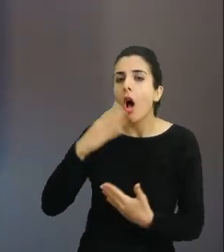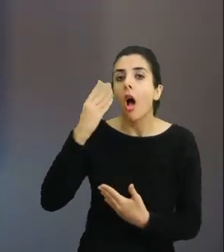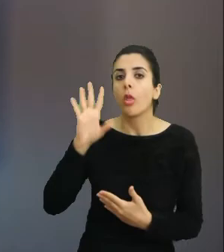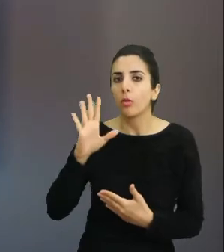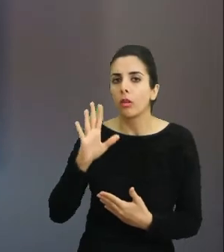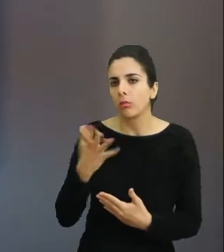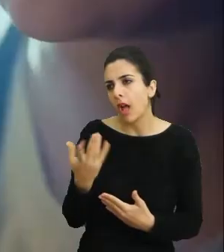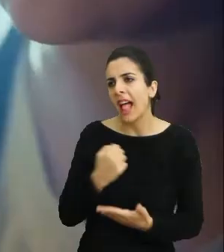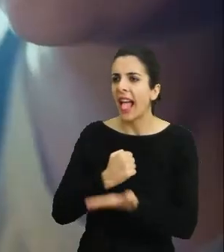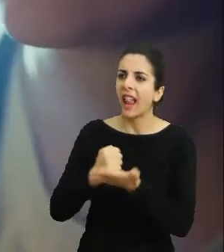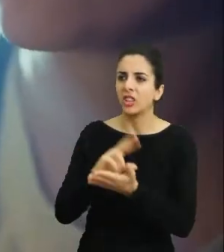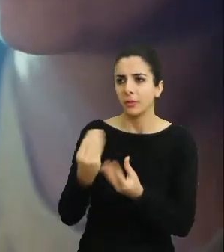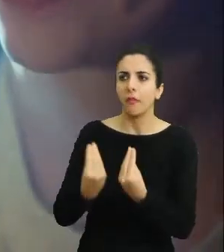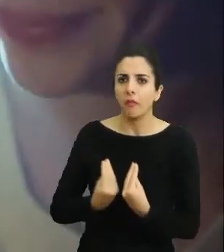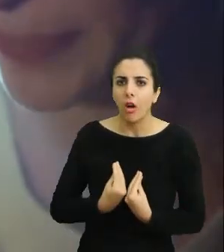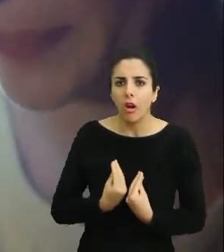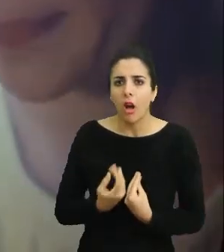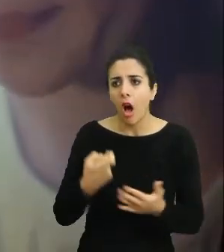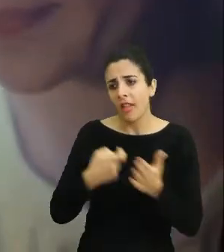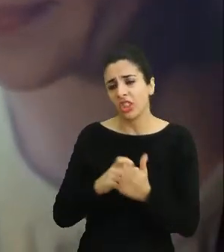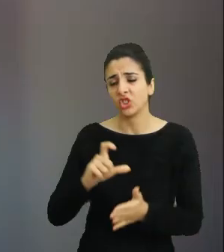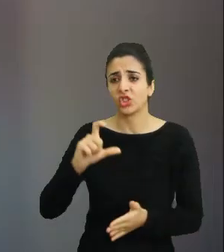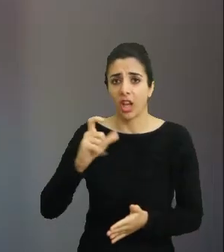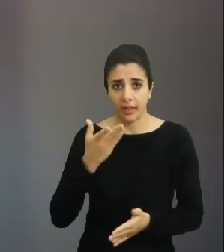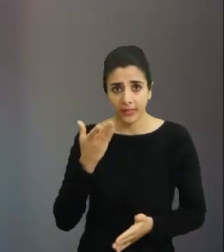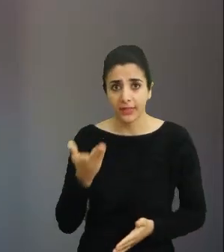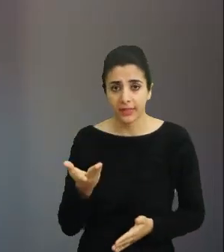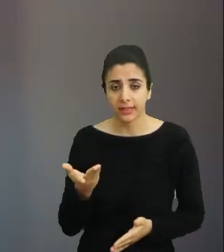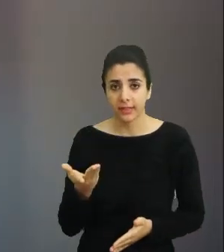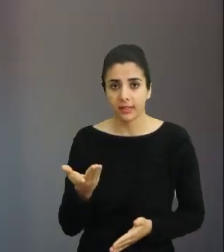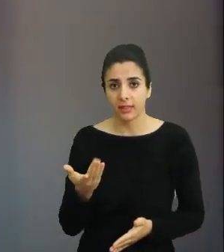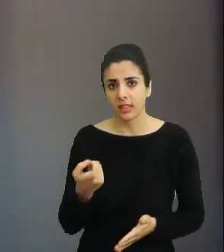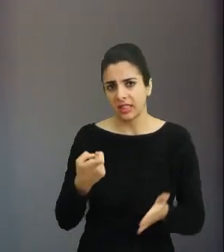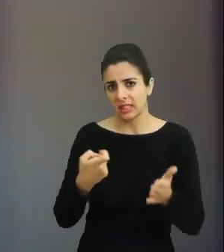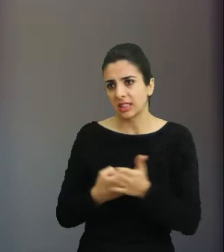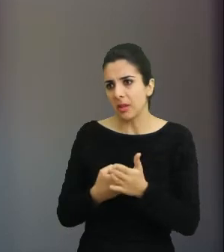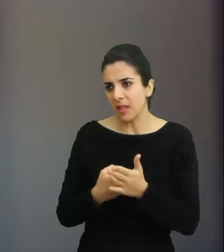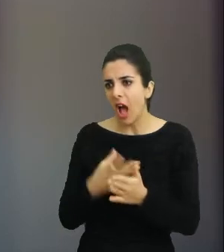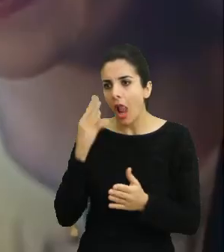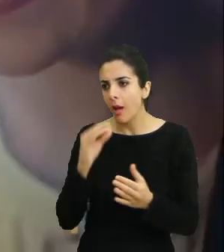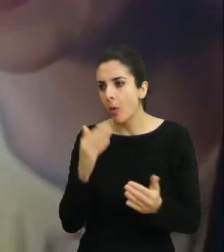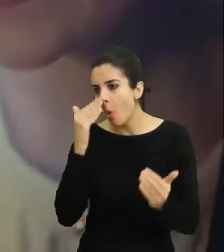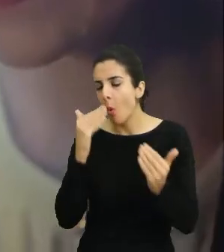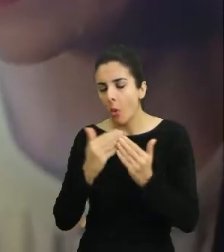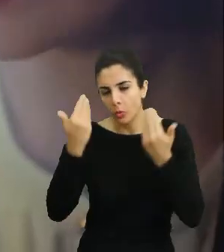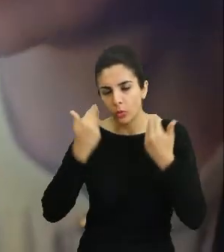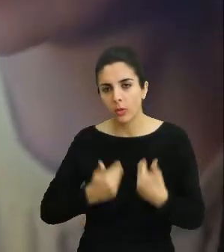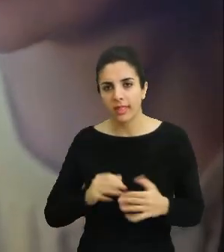bir o kadar da inatçı. Adı Cahit ya. İsminin anlamından kurtulamıyor Sahar.